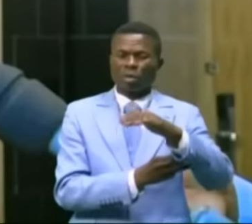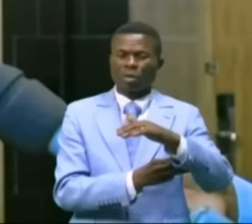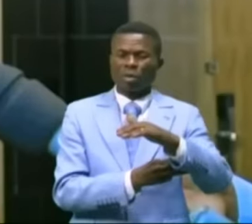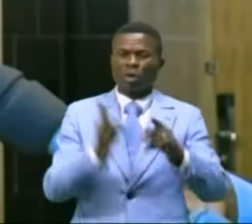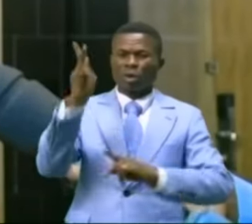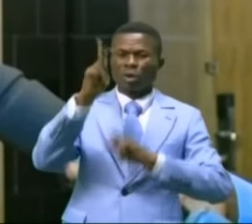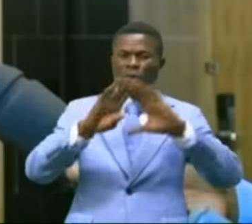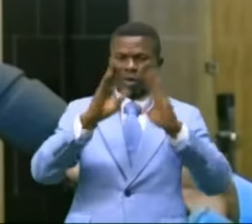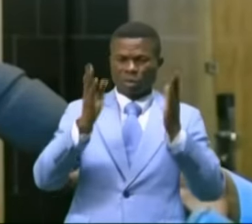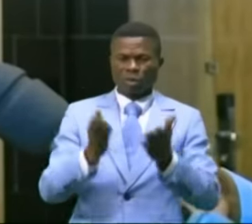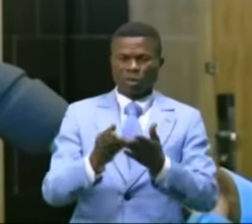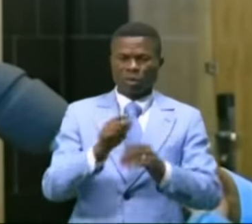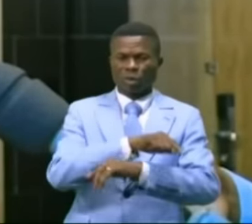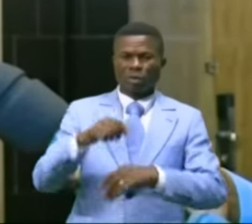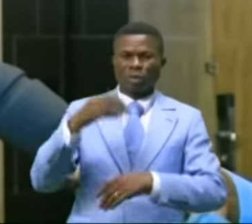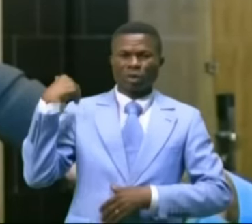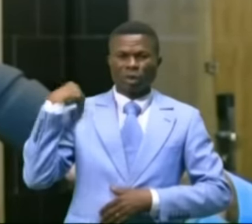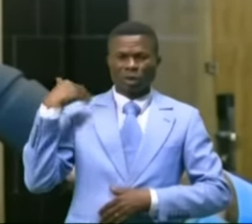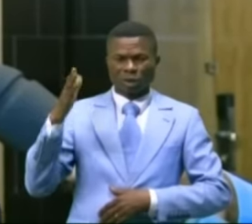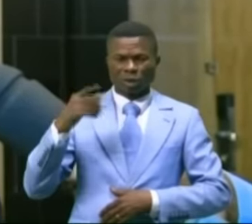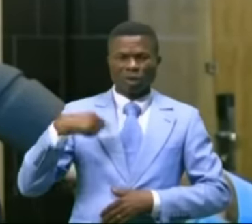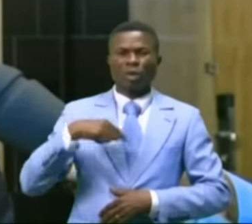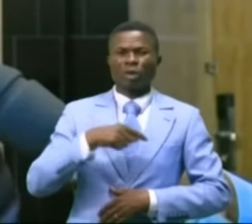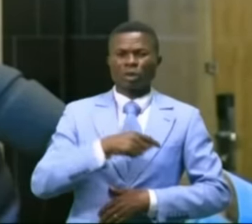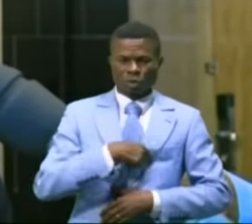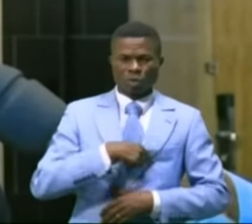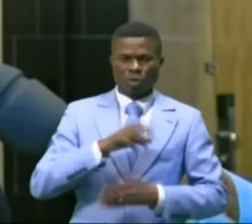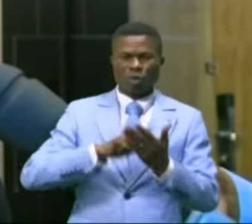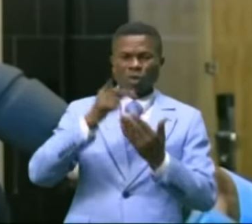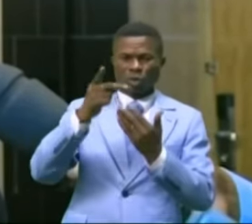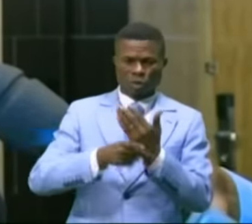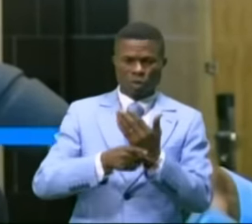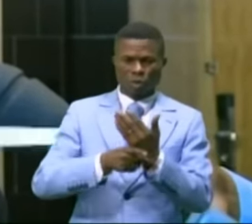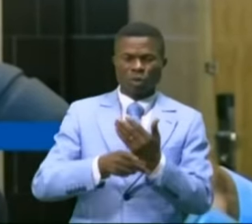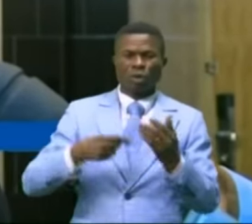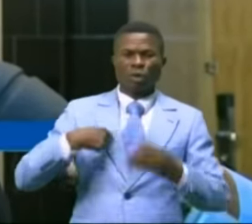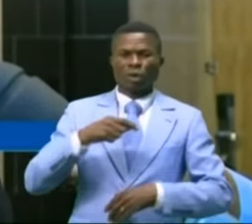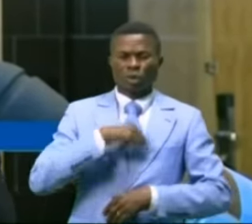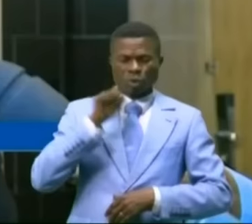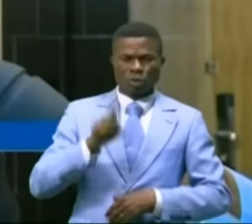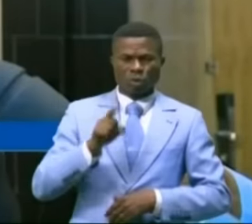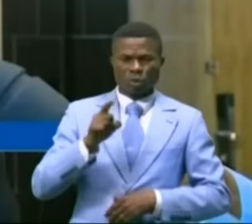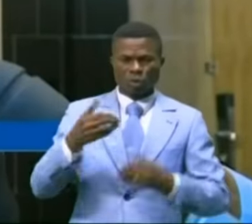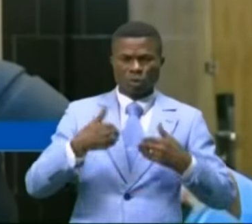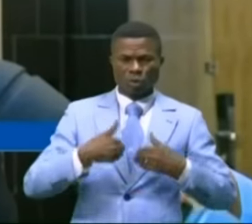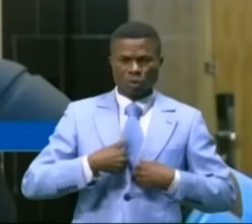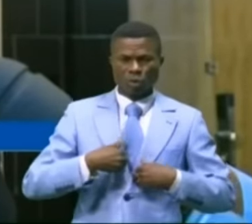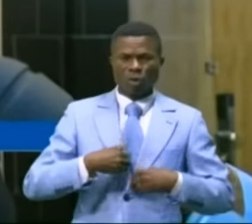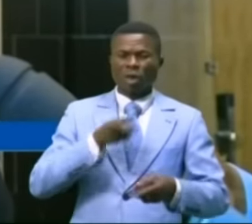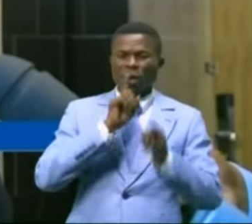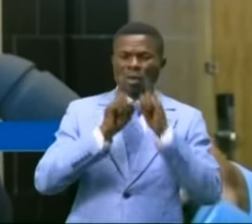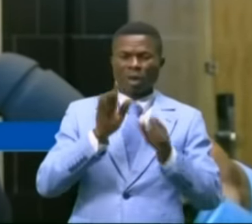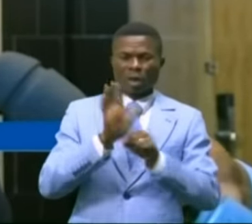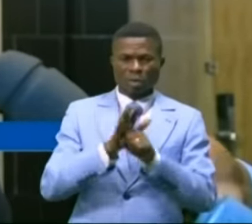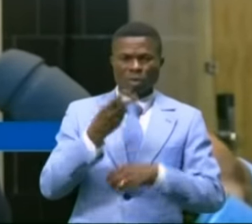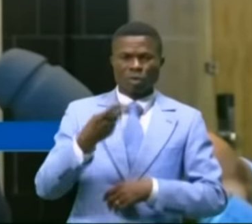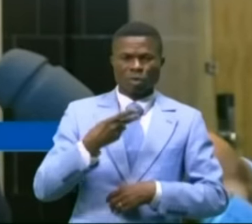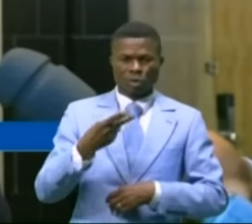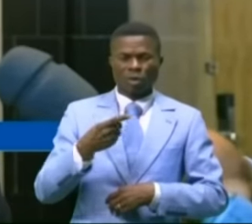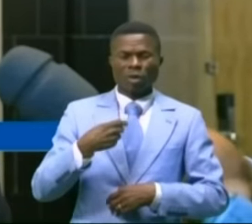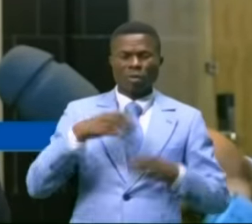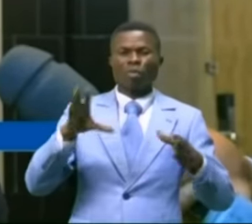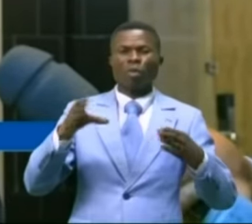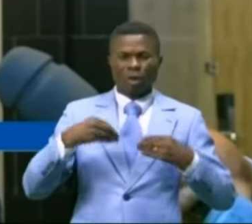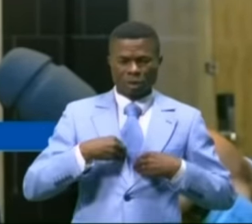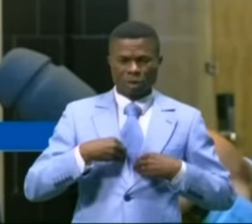toutes ces institutions pour lesquelles nous sommes en programme et pour lesquelles nous sommes avec dans des grands échanges. Je reste vraiment convaincu